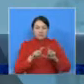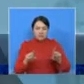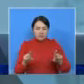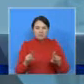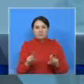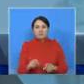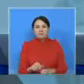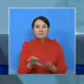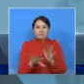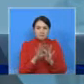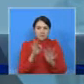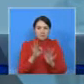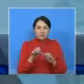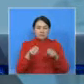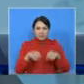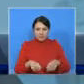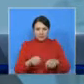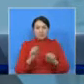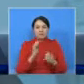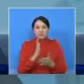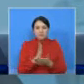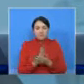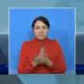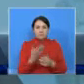ұйымды таңдауға құқылы, және де бұл